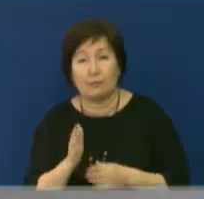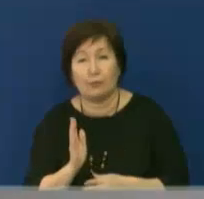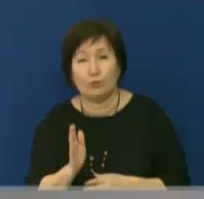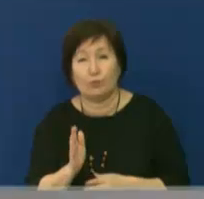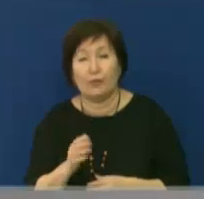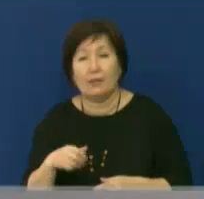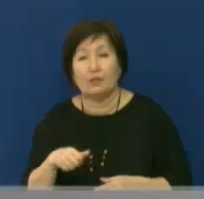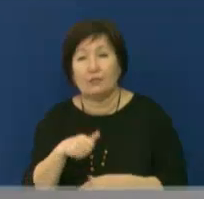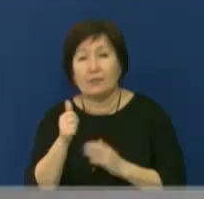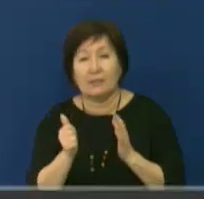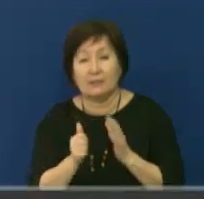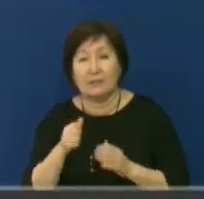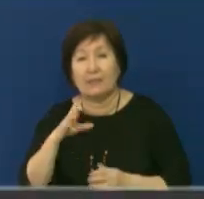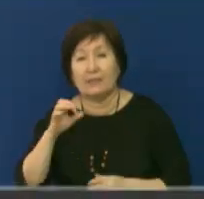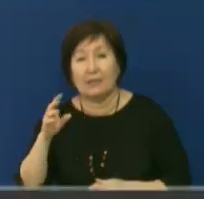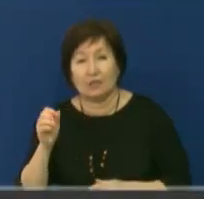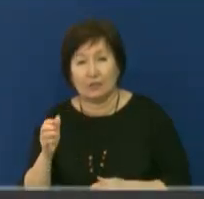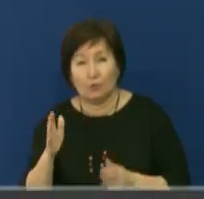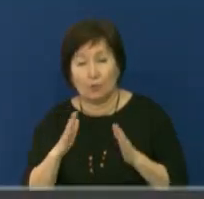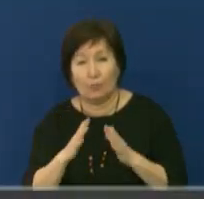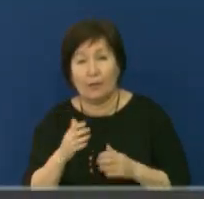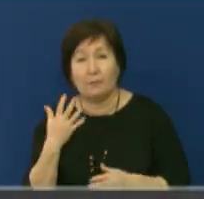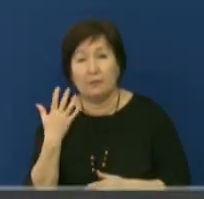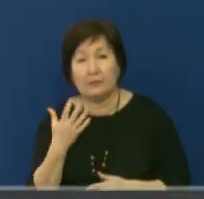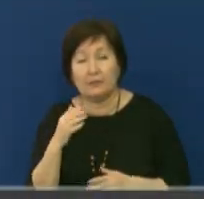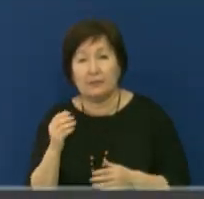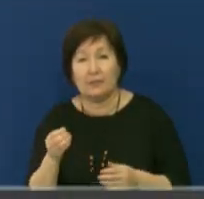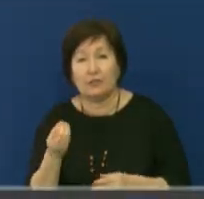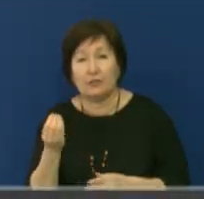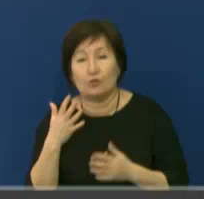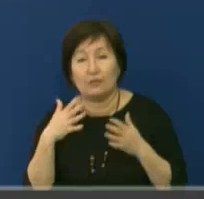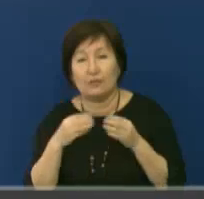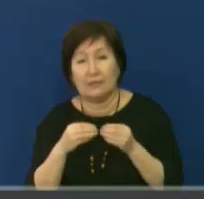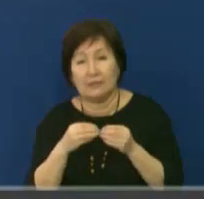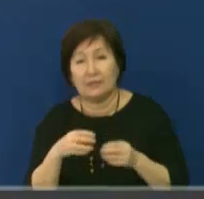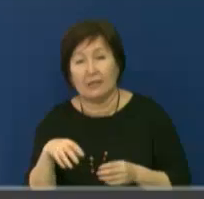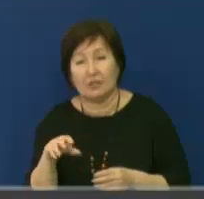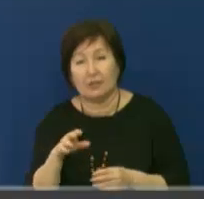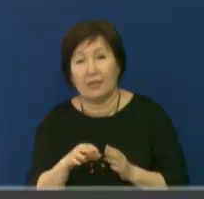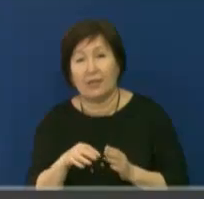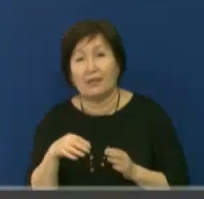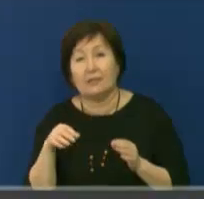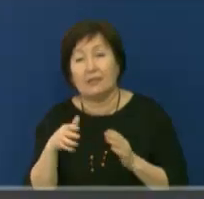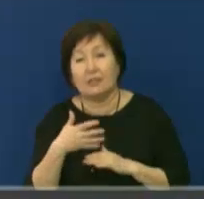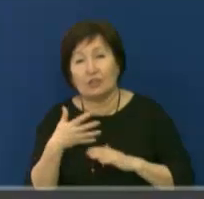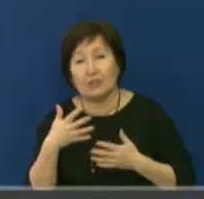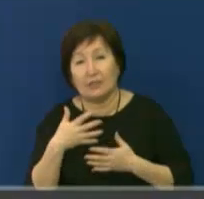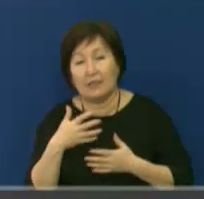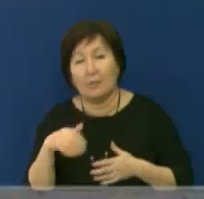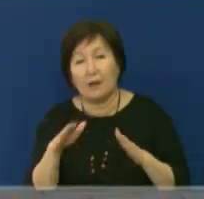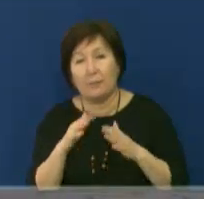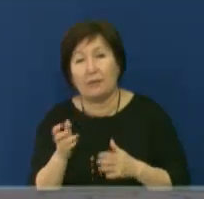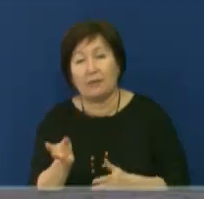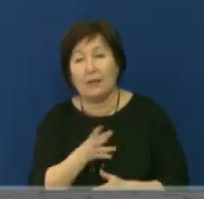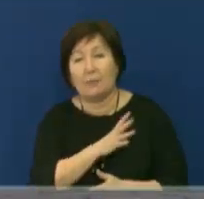қабатты ескі тұрғын үйлерді бояудың бірнеше нұсқасын ұсынған. Аталған көшелердегі үйлер кездейсоқ таңдалды. Шахар орталығындағы